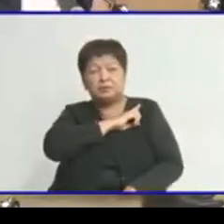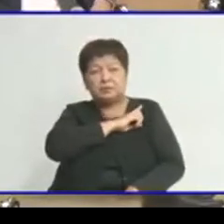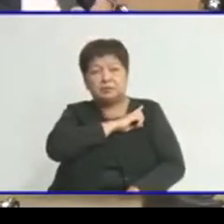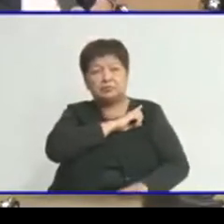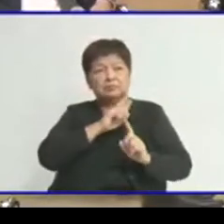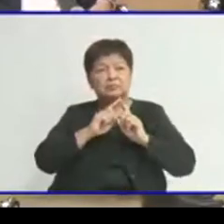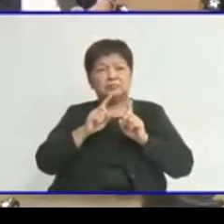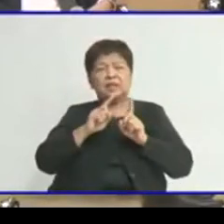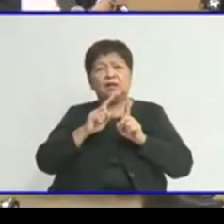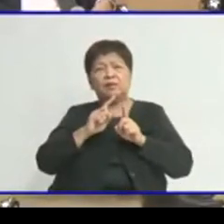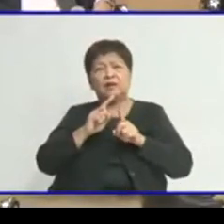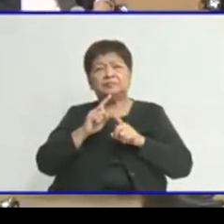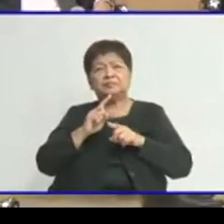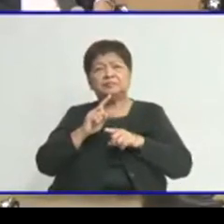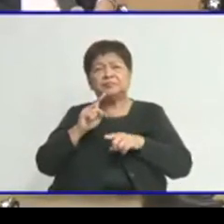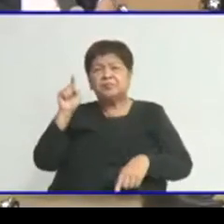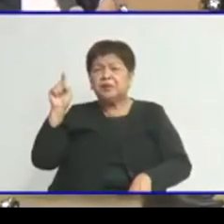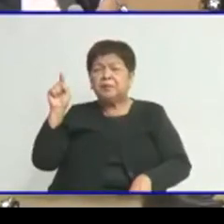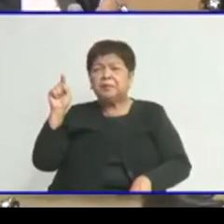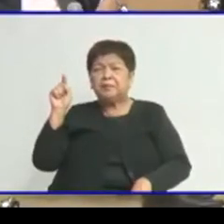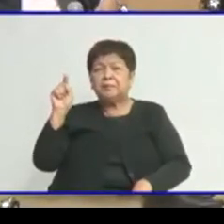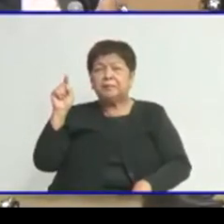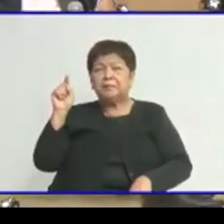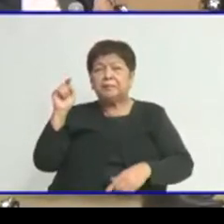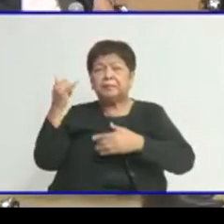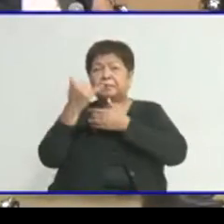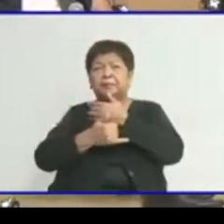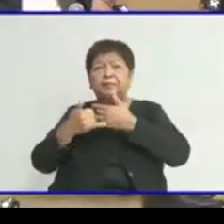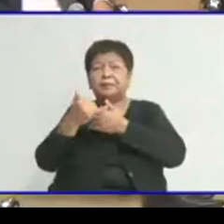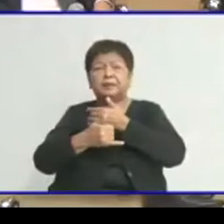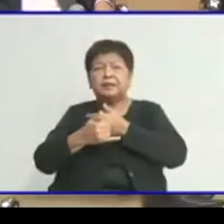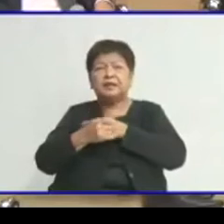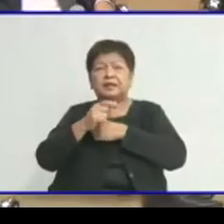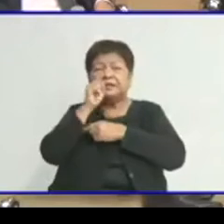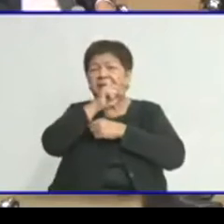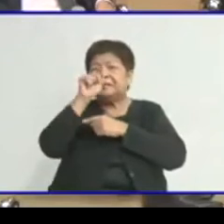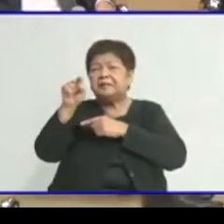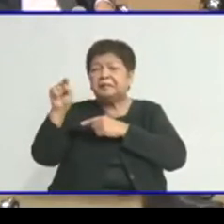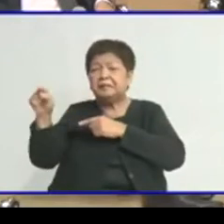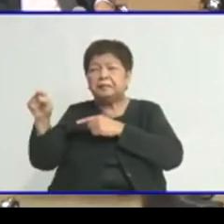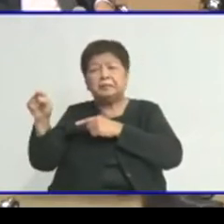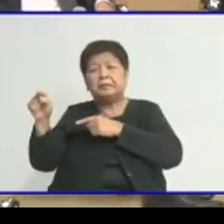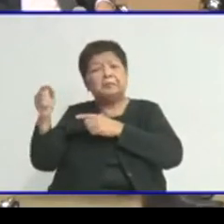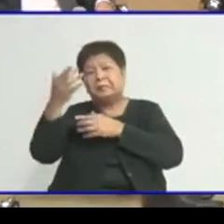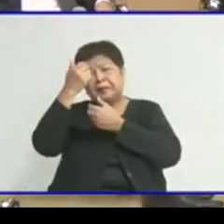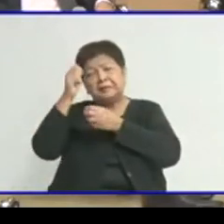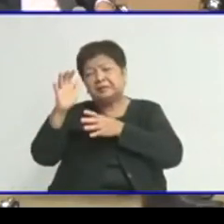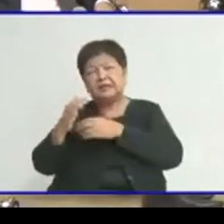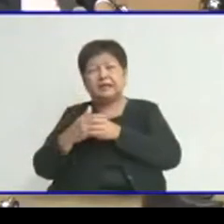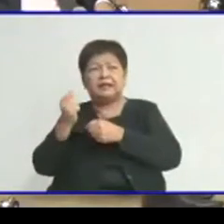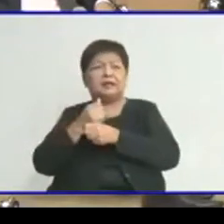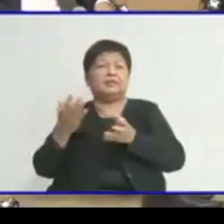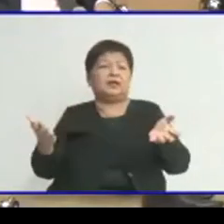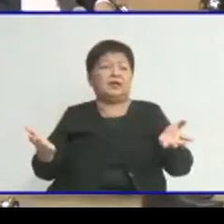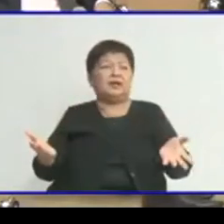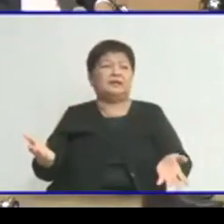the public opinion is against the regulation or the assistance to refugees, how